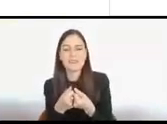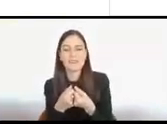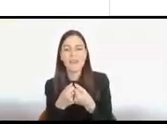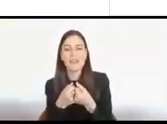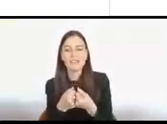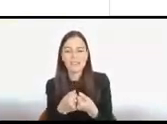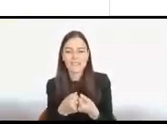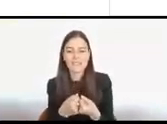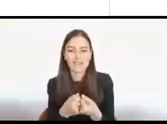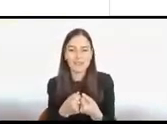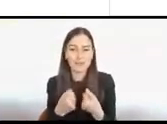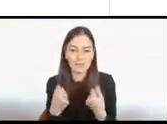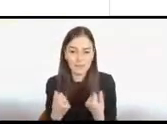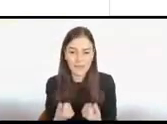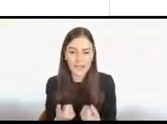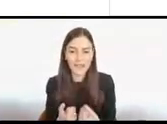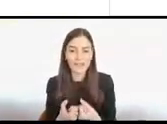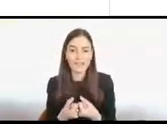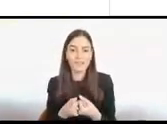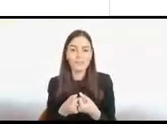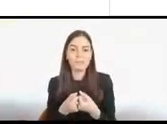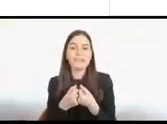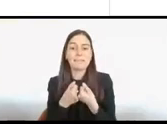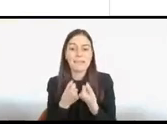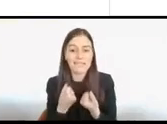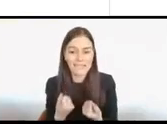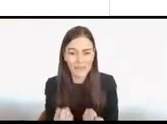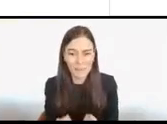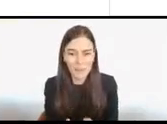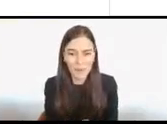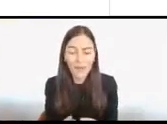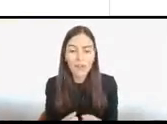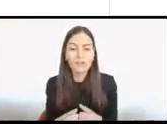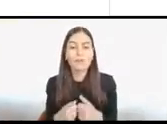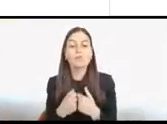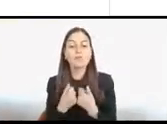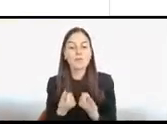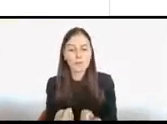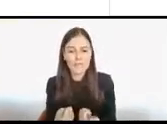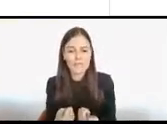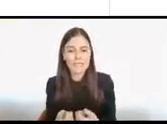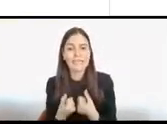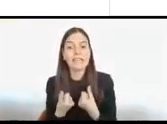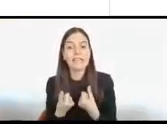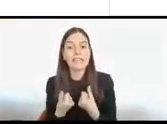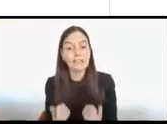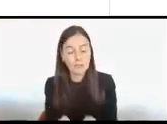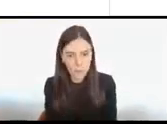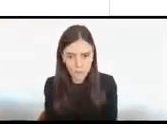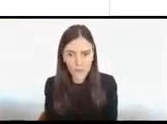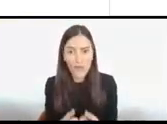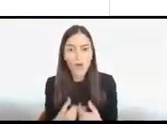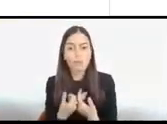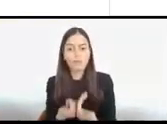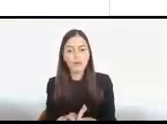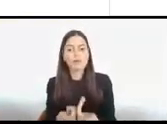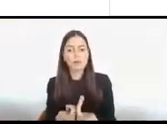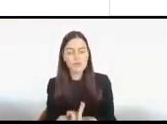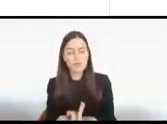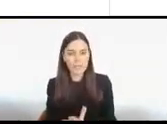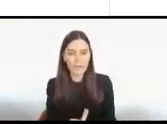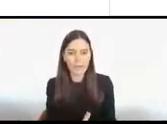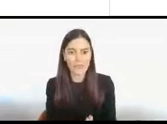aussi investir via ma capacité d'emprunt. Donc, toujours utiliser l'effet de levier